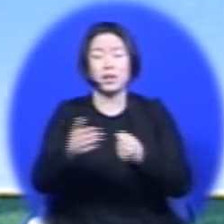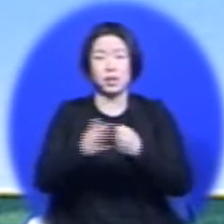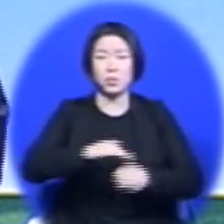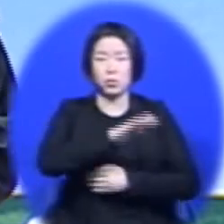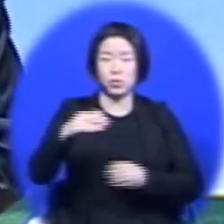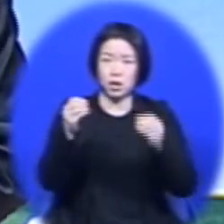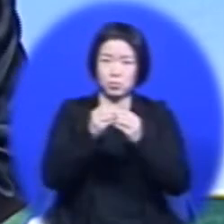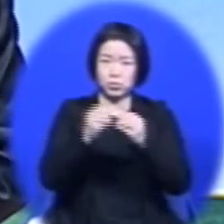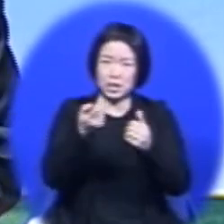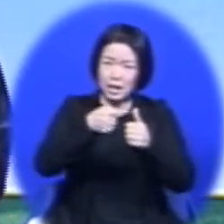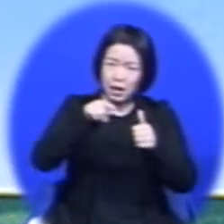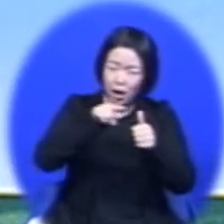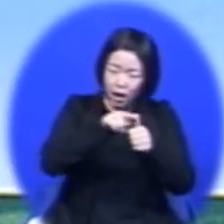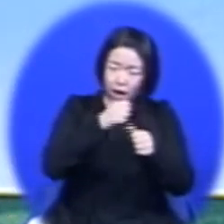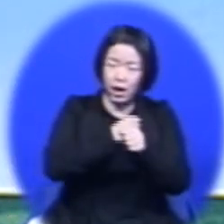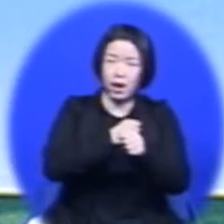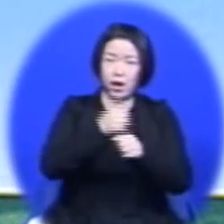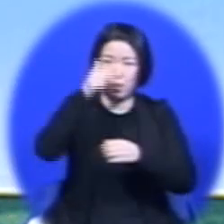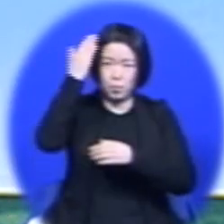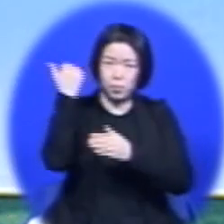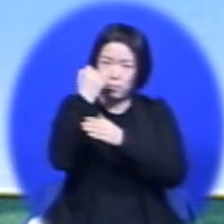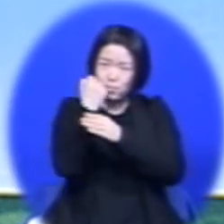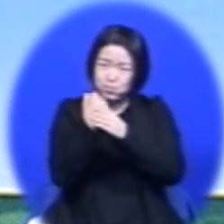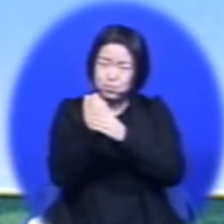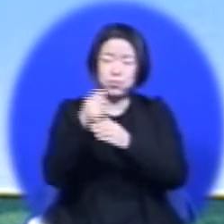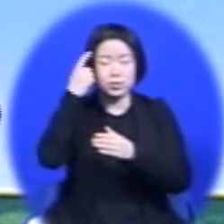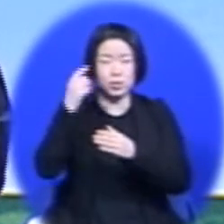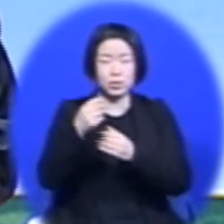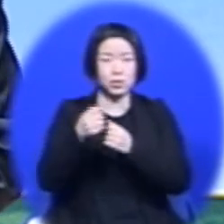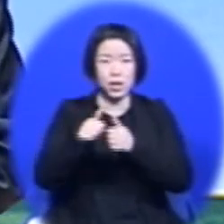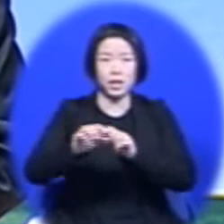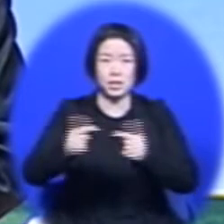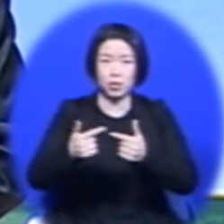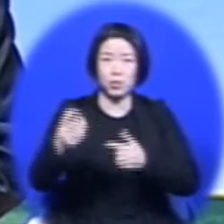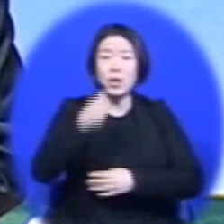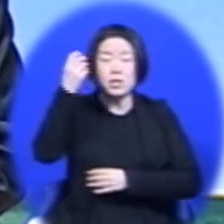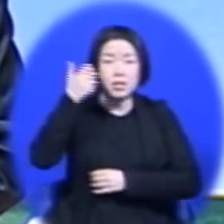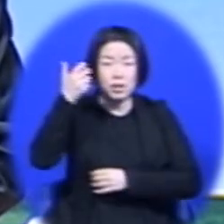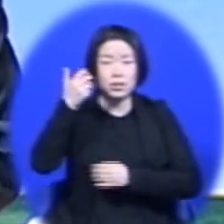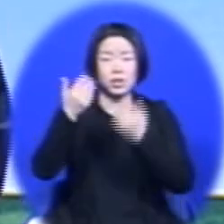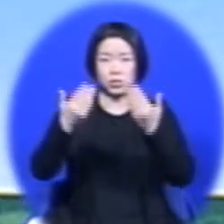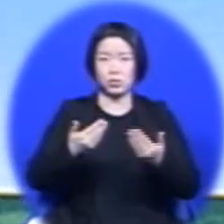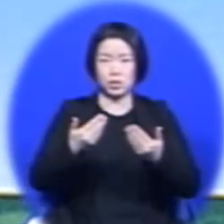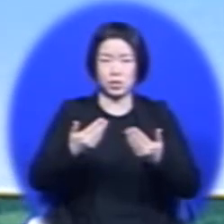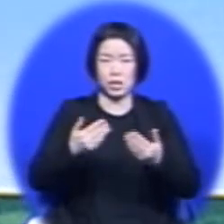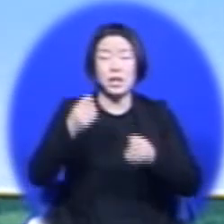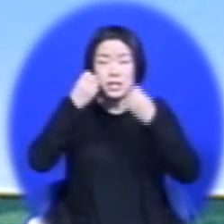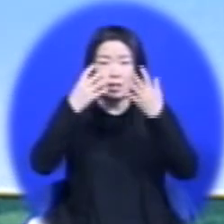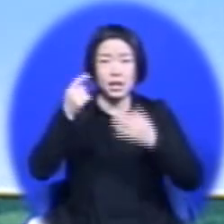문자에 얽매인 낡은 정신으로 하나님을 섬기지 않고 성령이 주시는 새 정신으로 하나님을